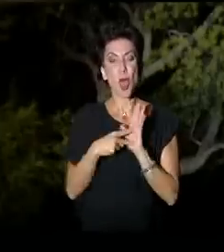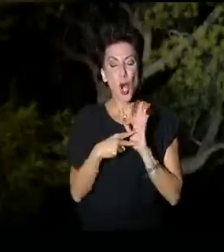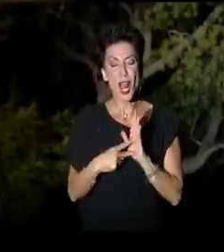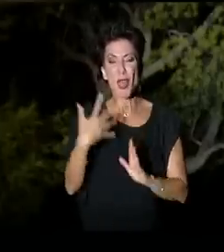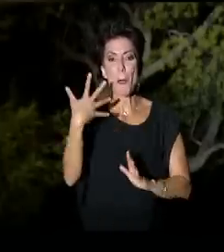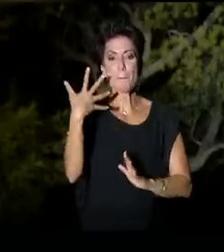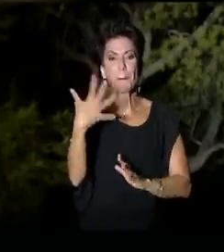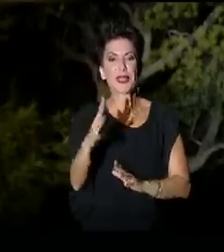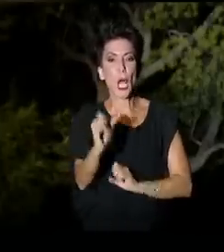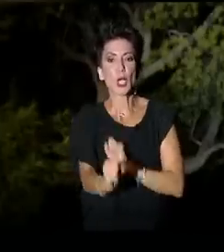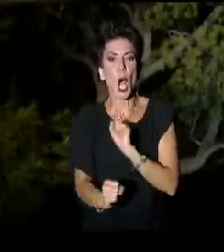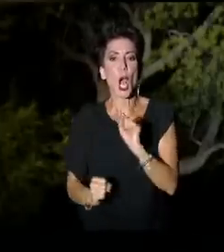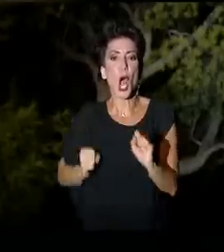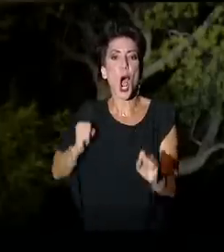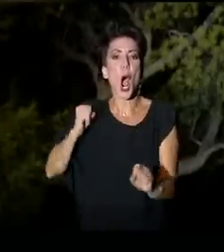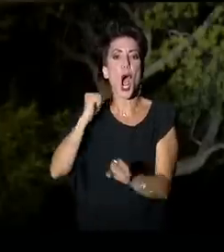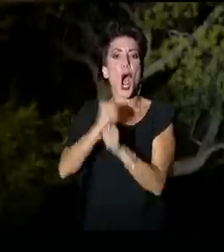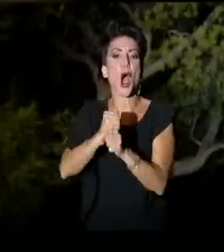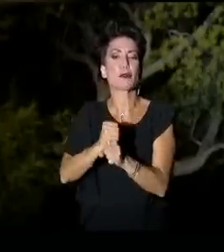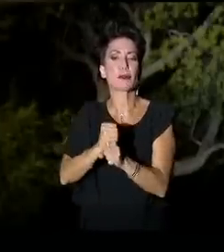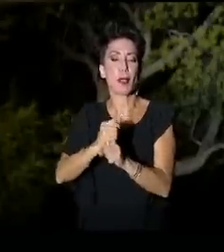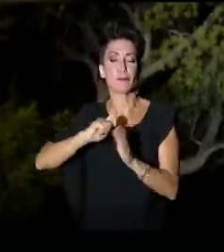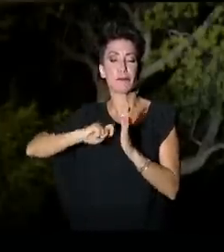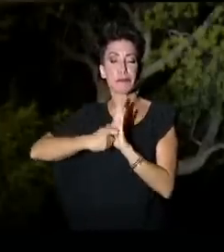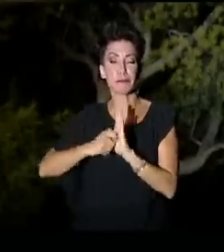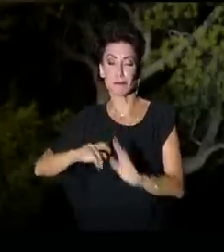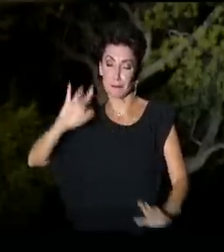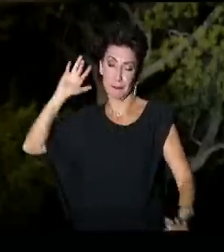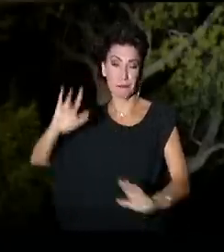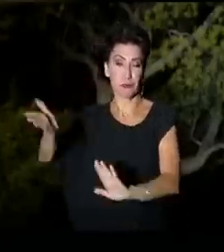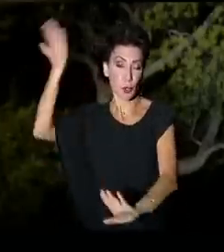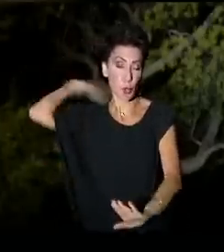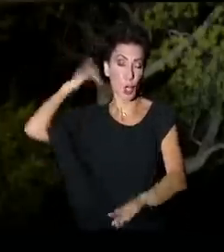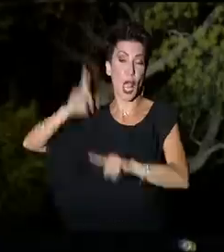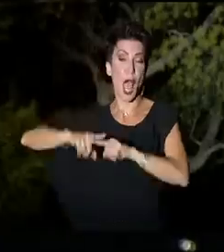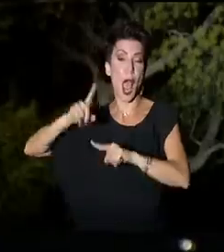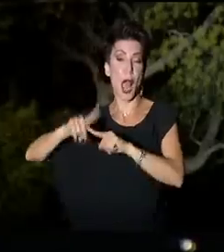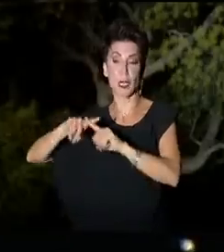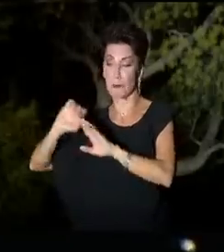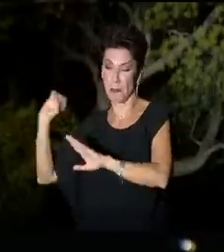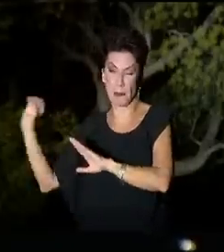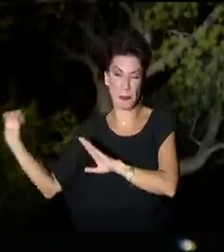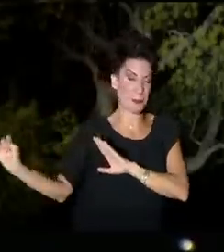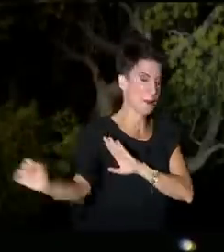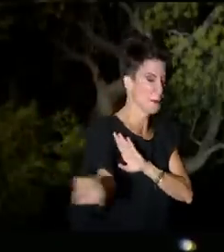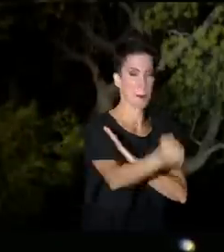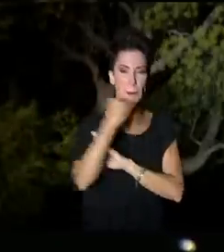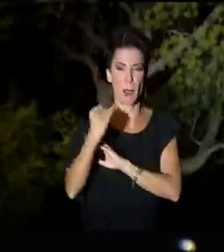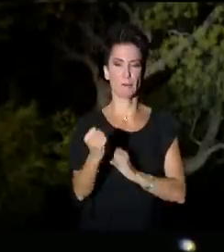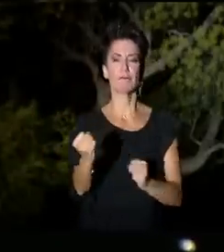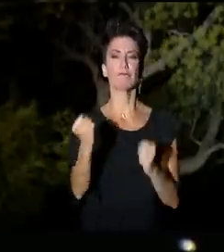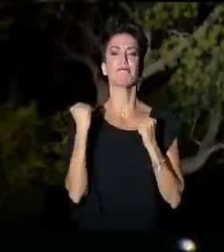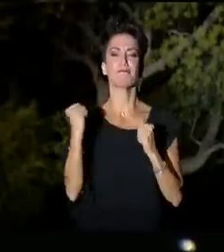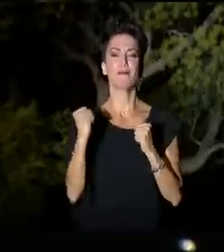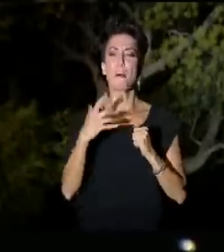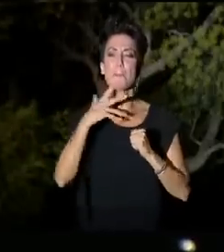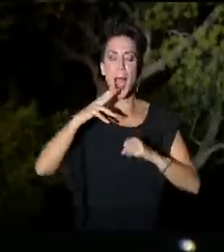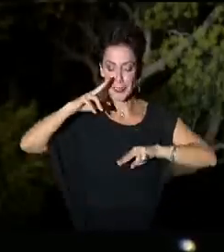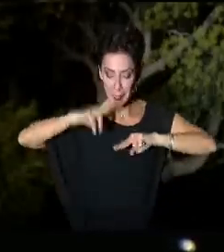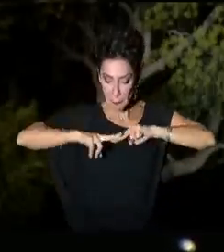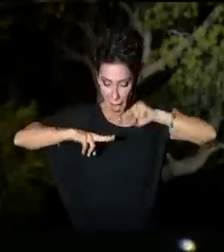2.500 χρόνων από εκείνη τη νίκη, η ιστορία μοιάζει να αλληλοσυμπληρώνεται.